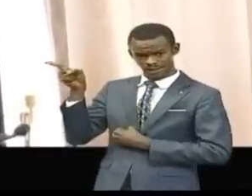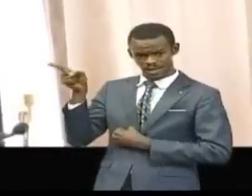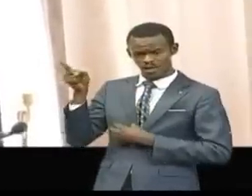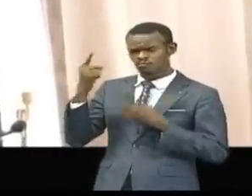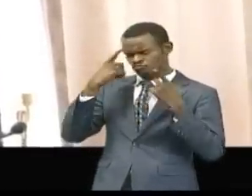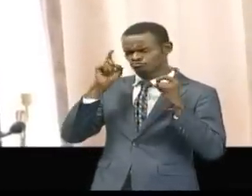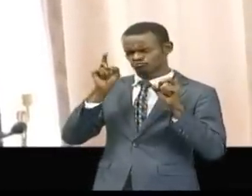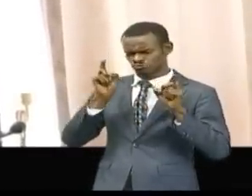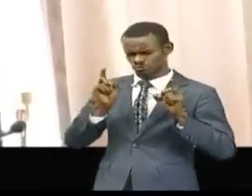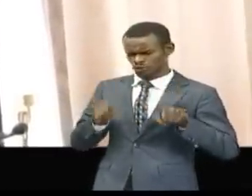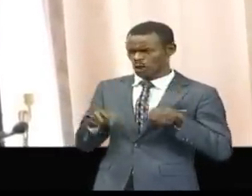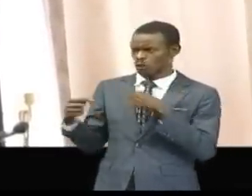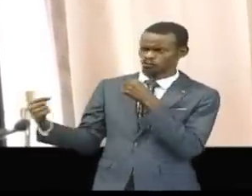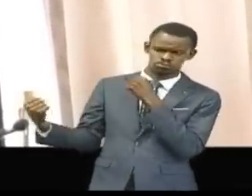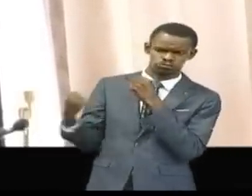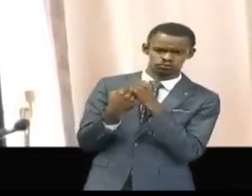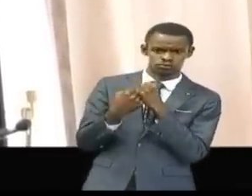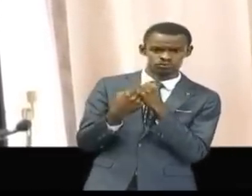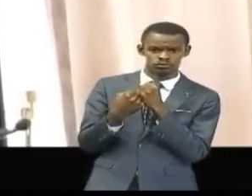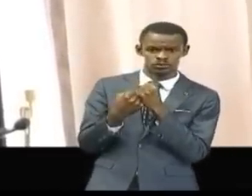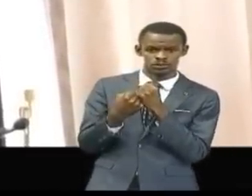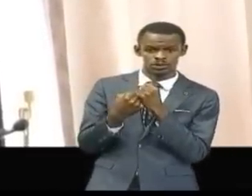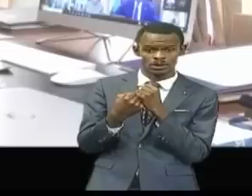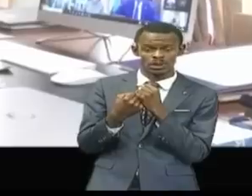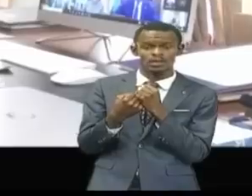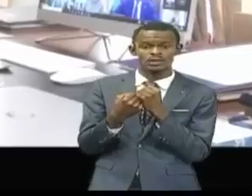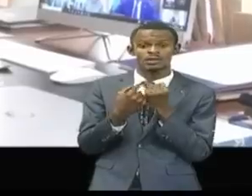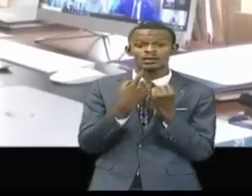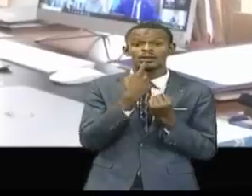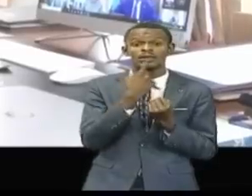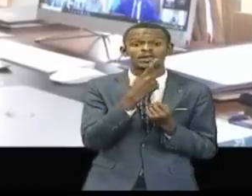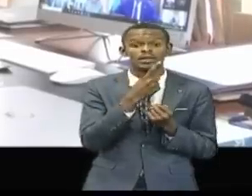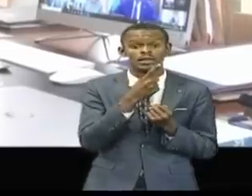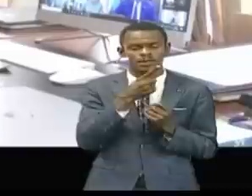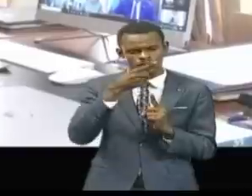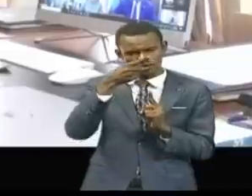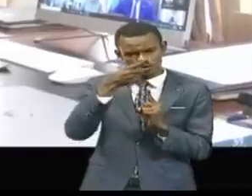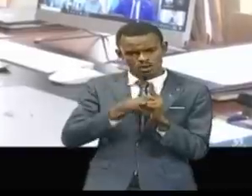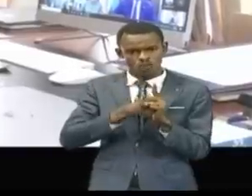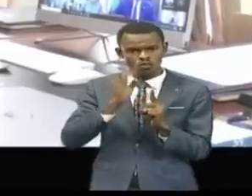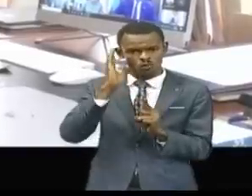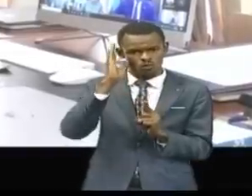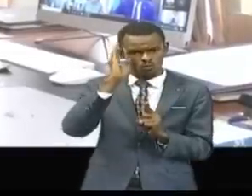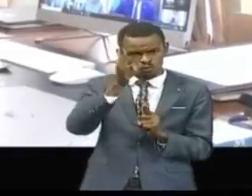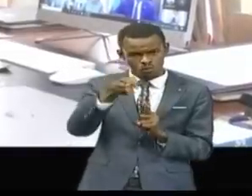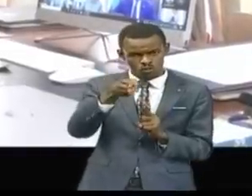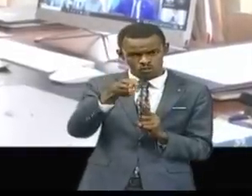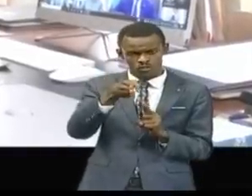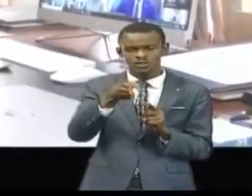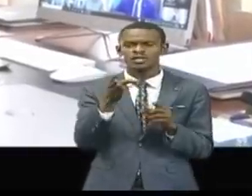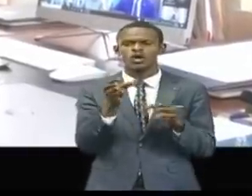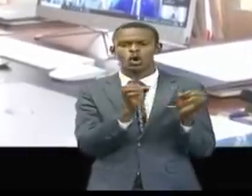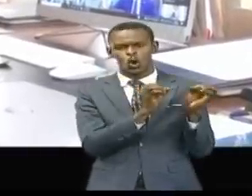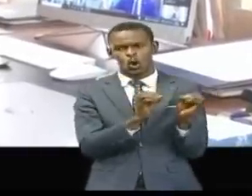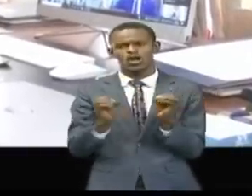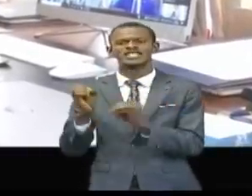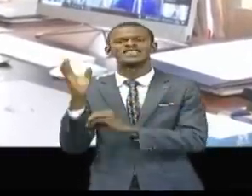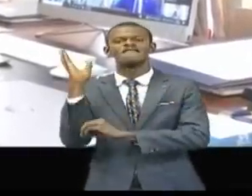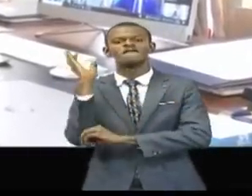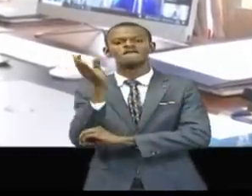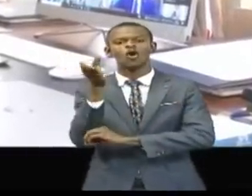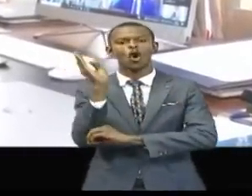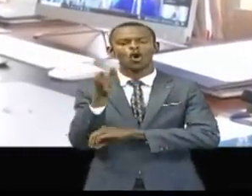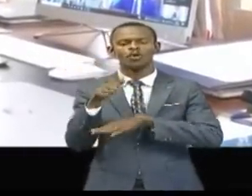mi-mai 2023 à Kinshasa un forum sur l'agro-business.